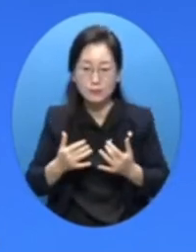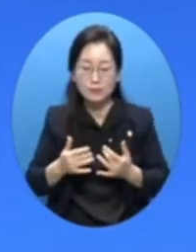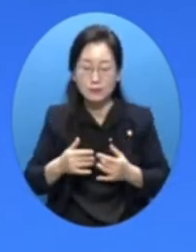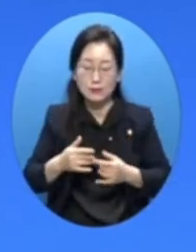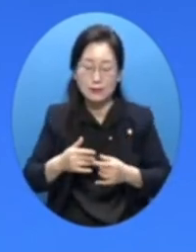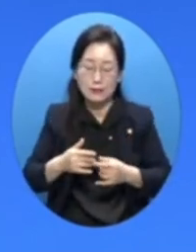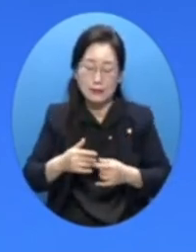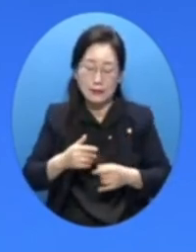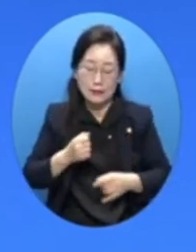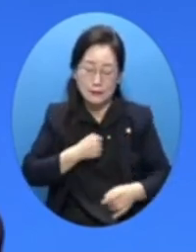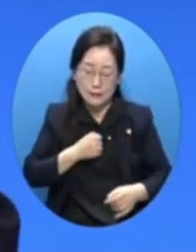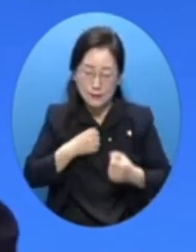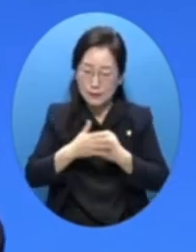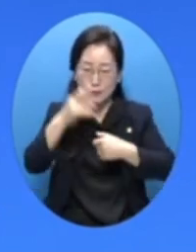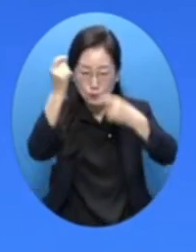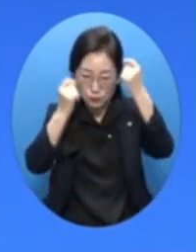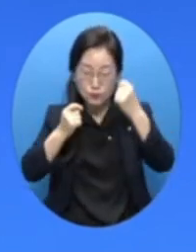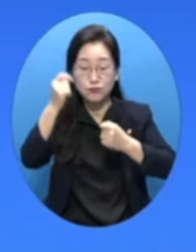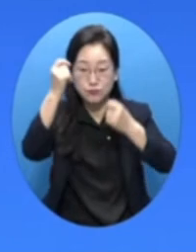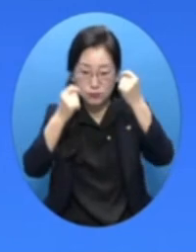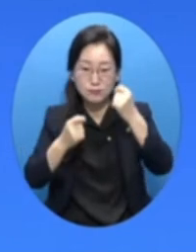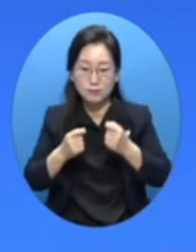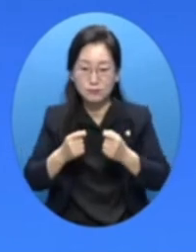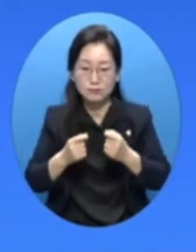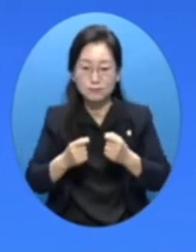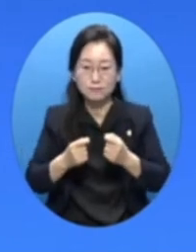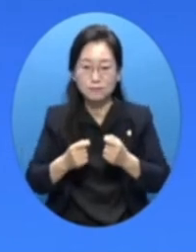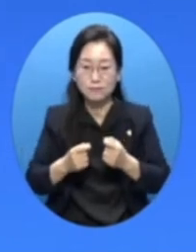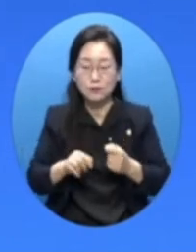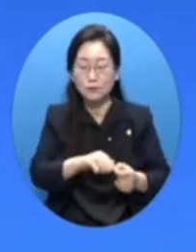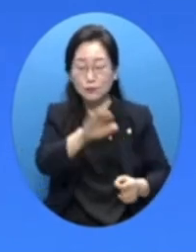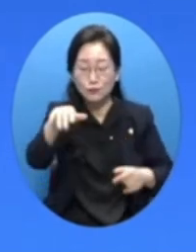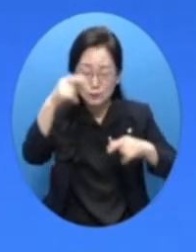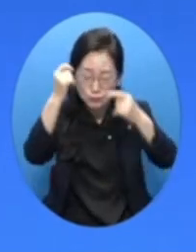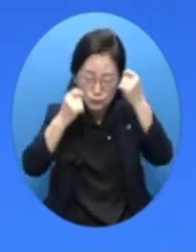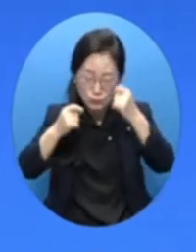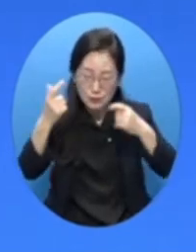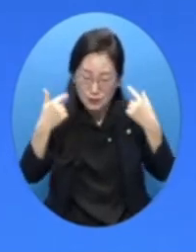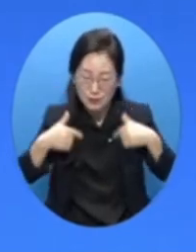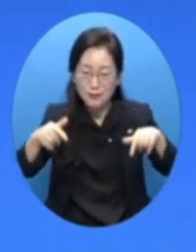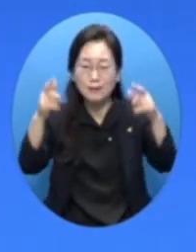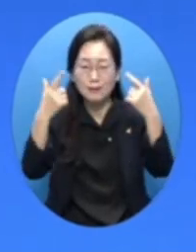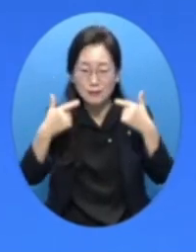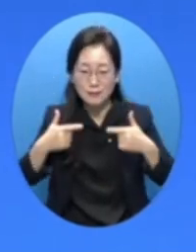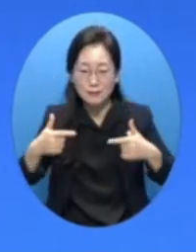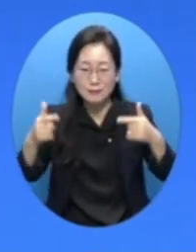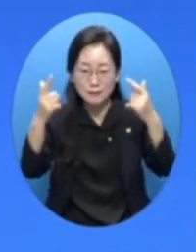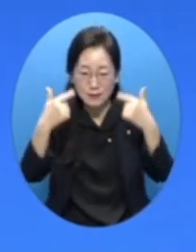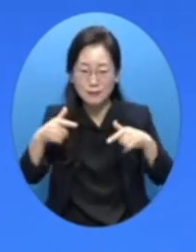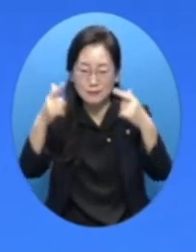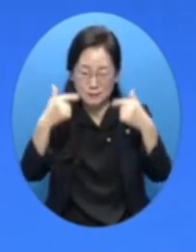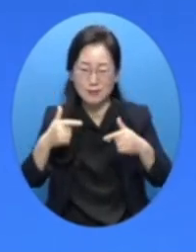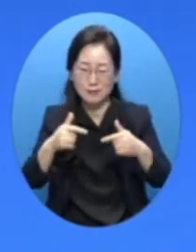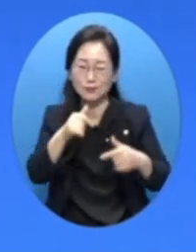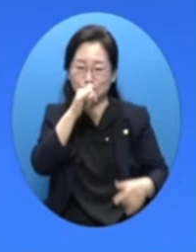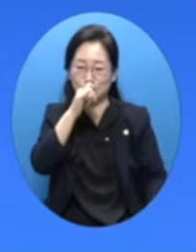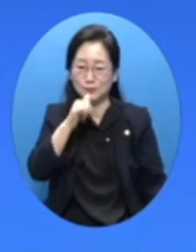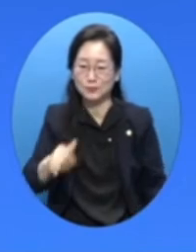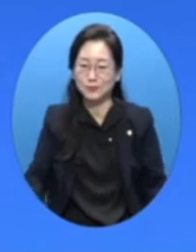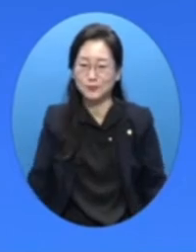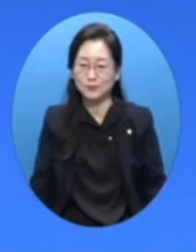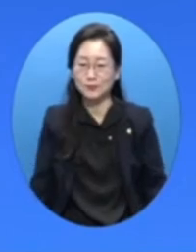슬퍼서 울기도 하고 이렇게 울음이 항상 우리 곁에 머물러 있는 것입니다.